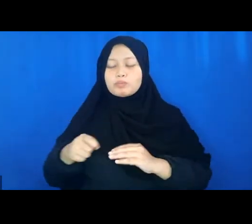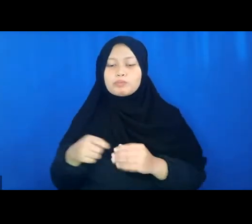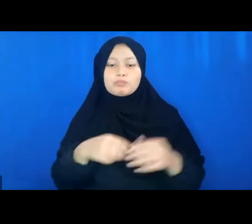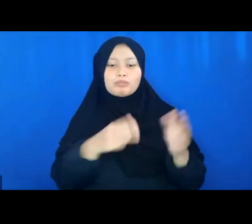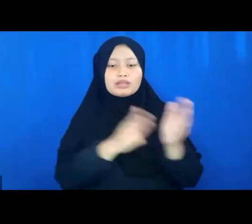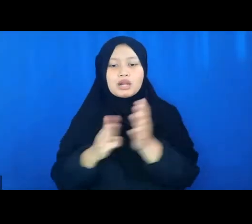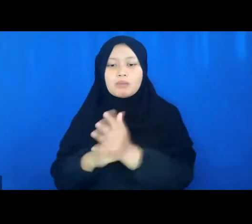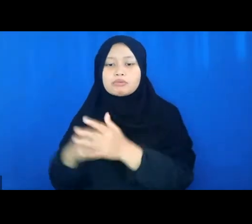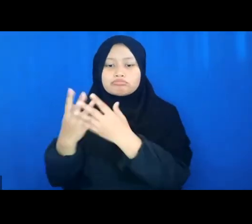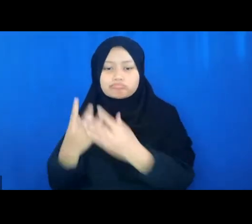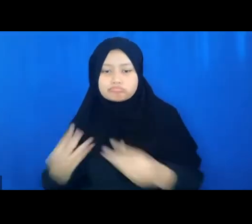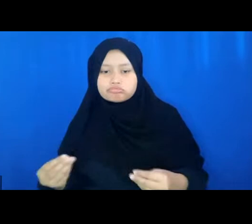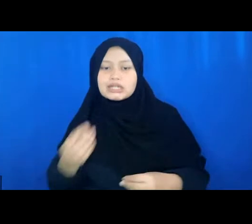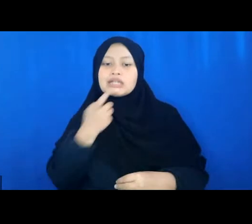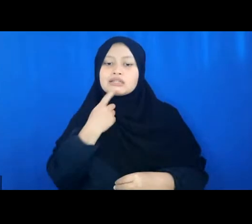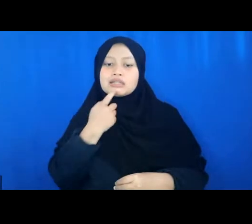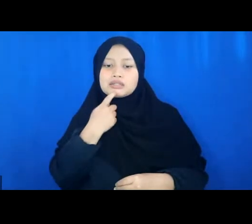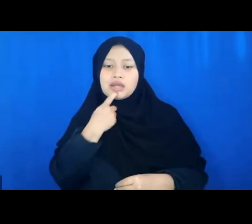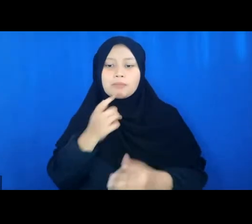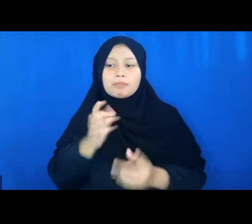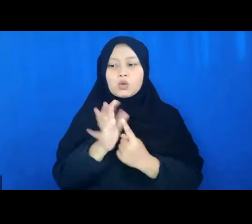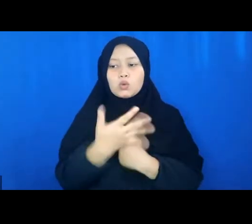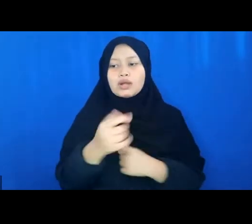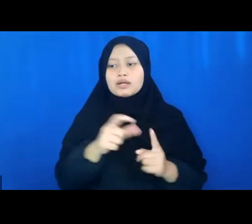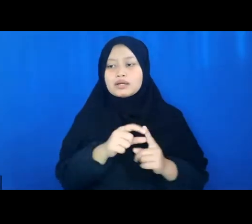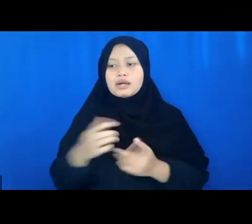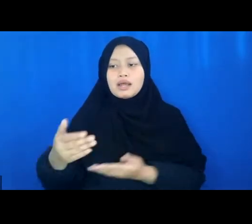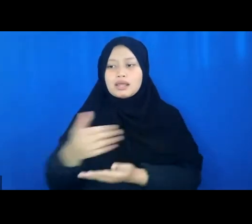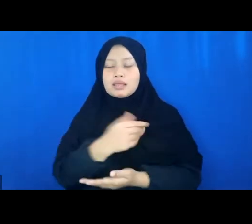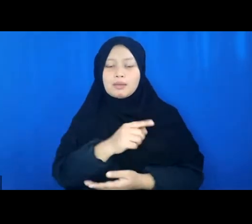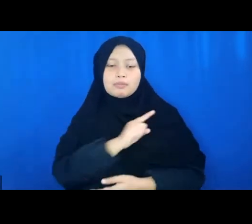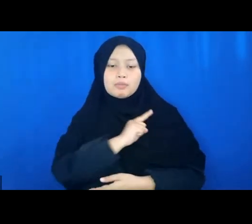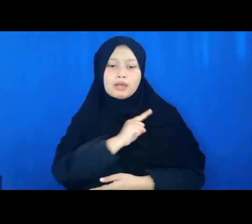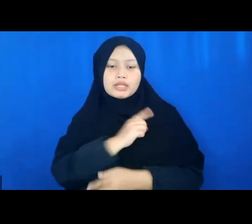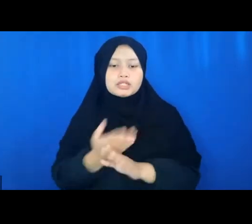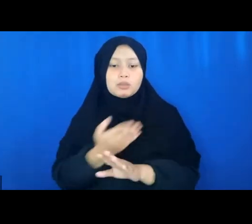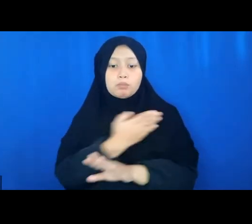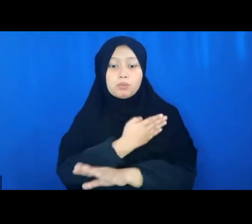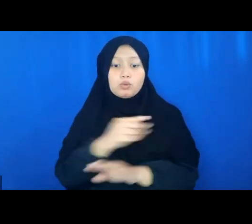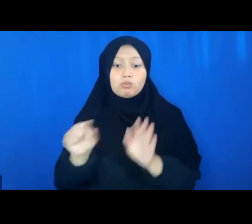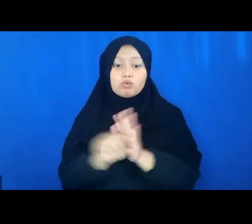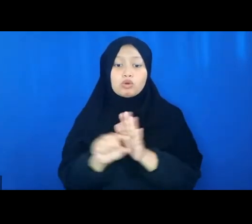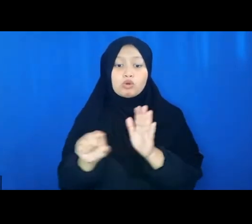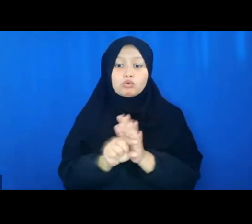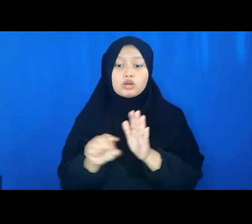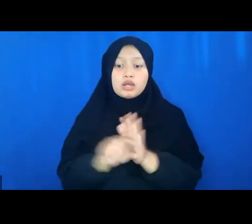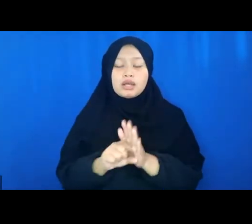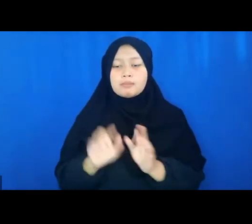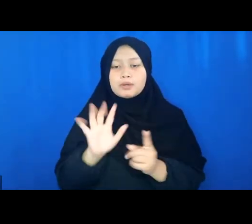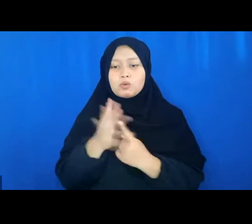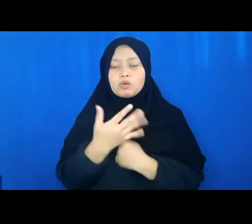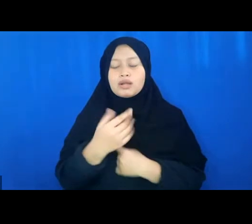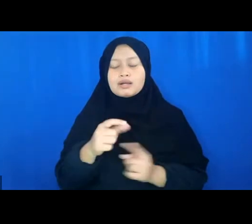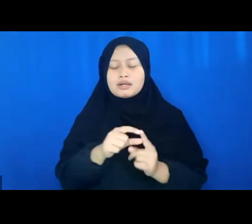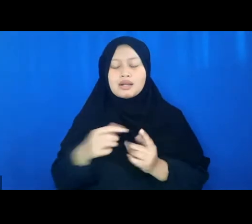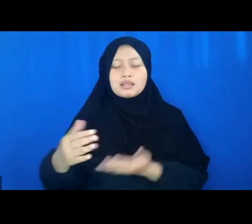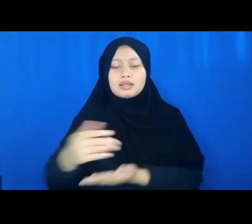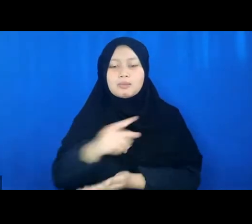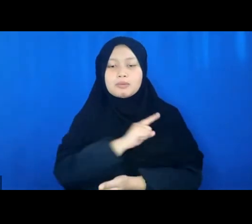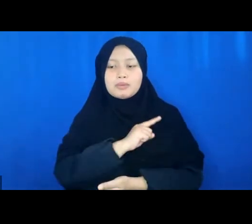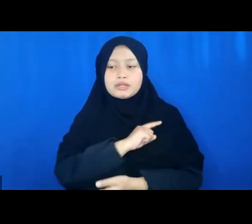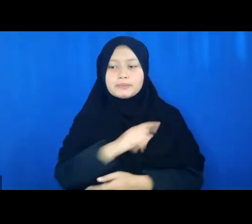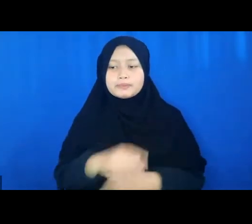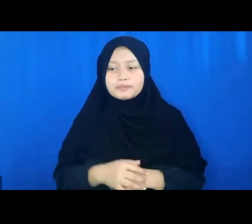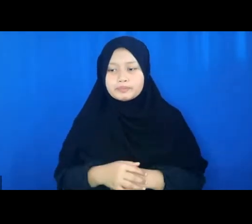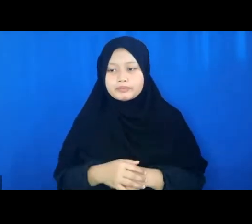mengenai perlindungan data pribadi sebelum adanya undang-undang perlindungan data pribadi Bapak Ibu sekalian